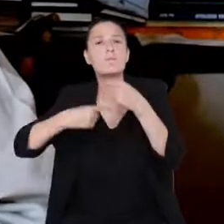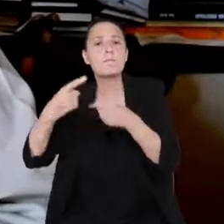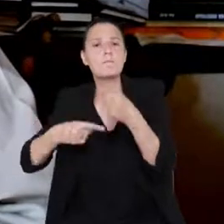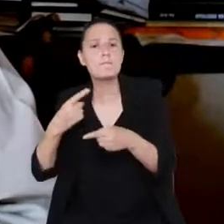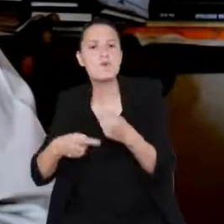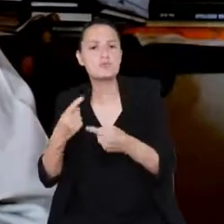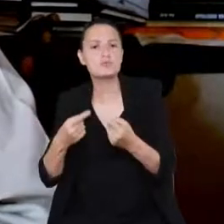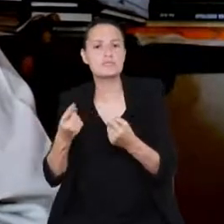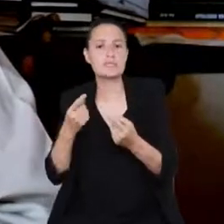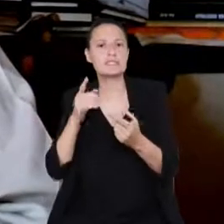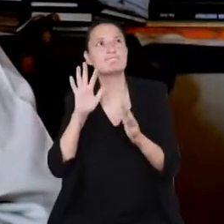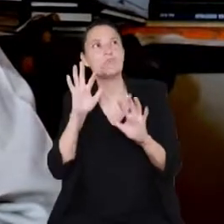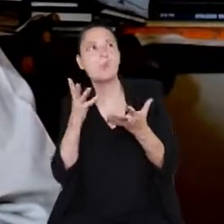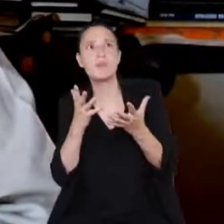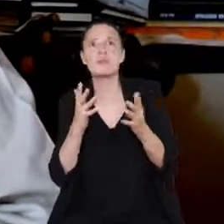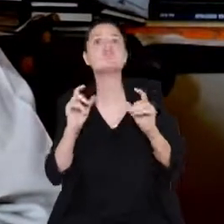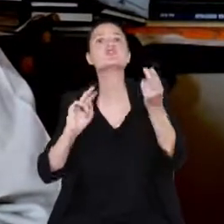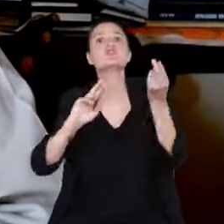jakby przychodzi z Zachodu.